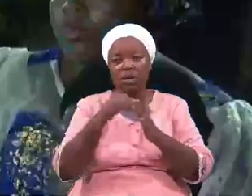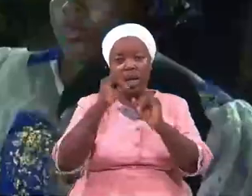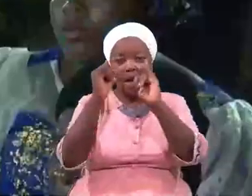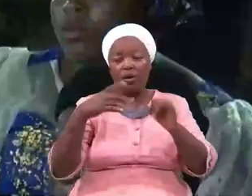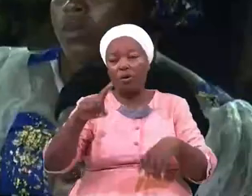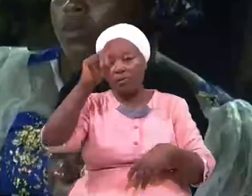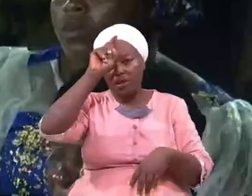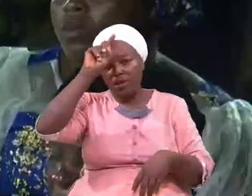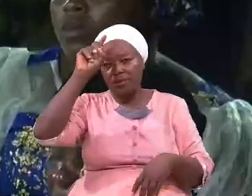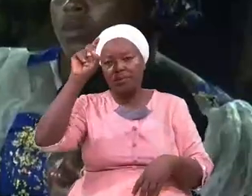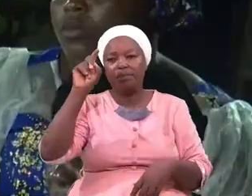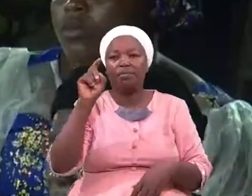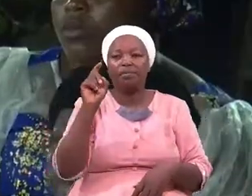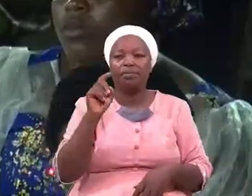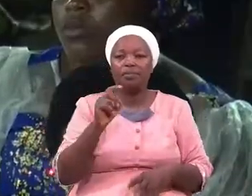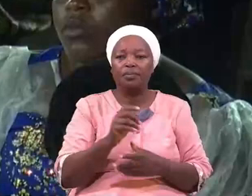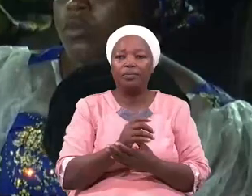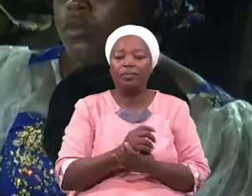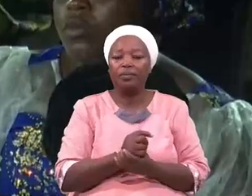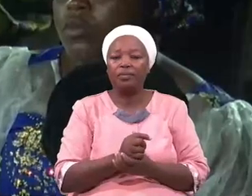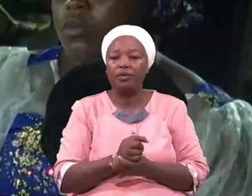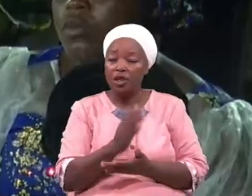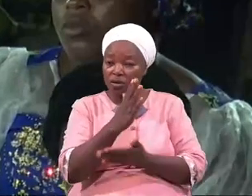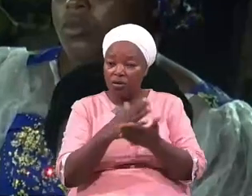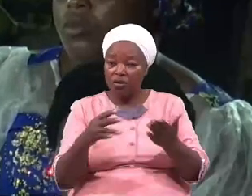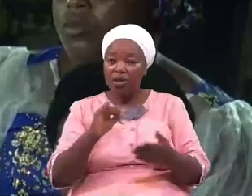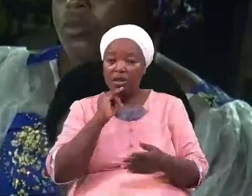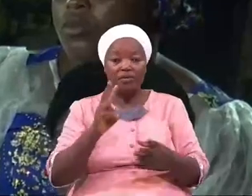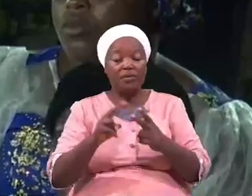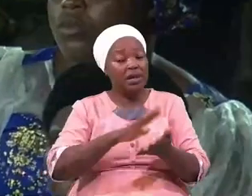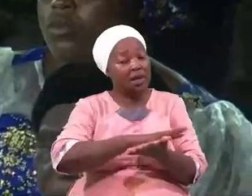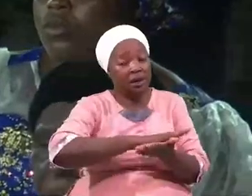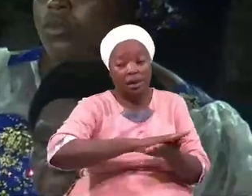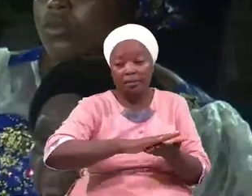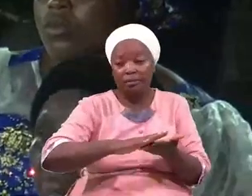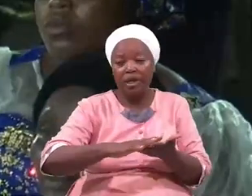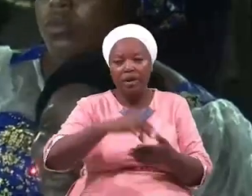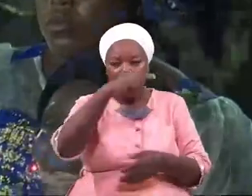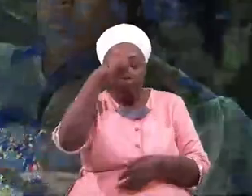À cause des dieux et des idoles d'Égypte. Quelque chose là-bas est très clair.